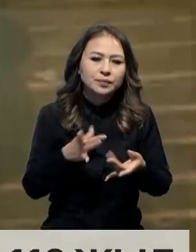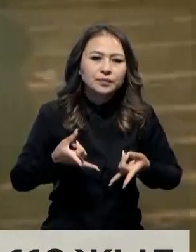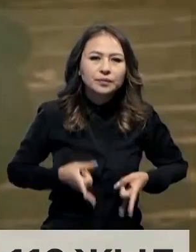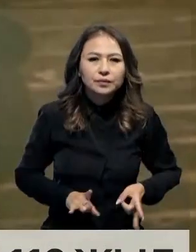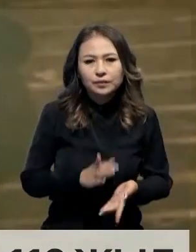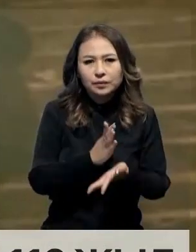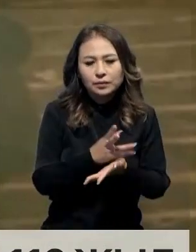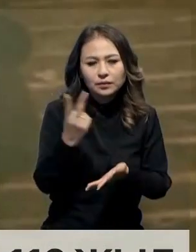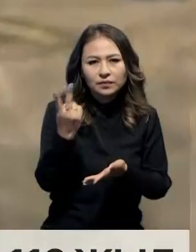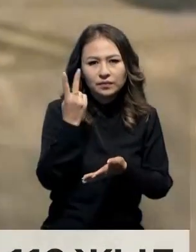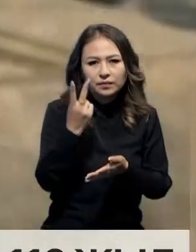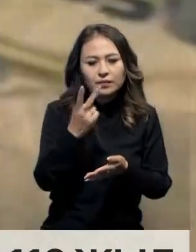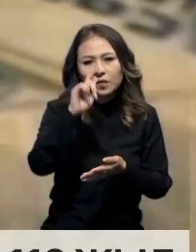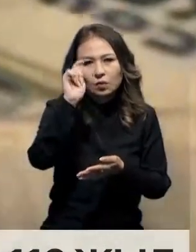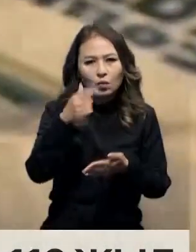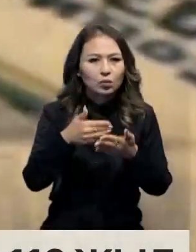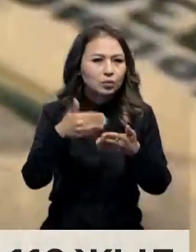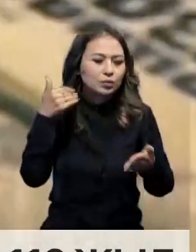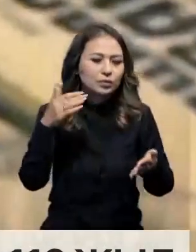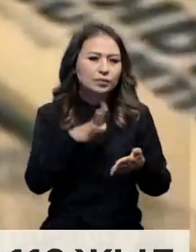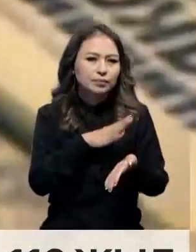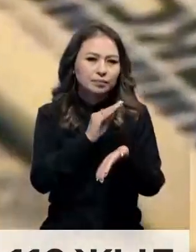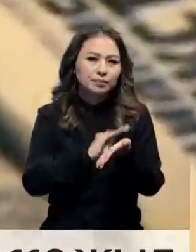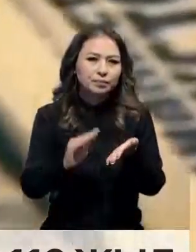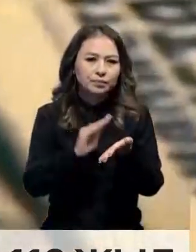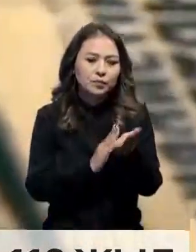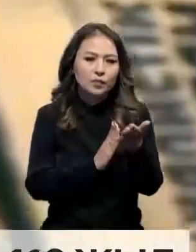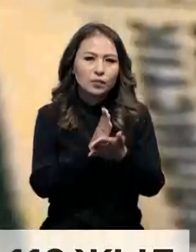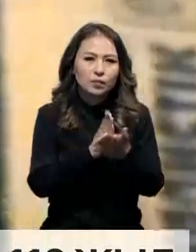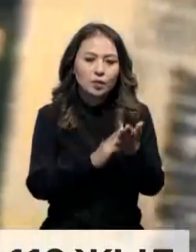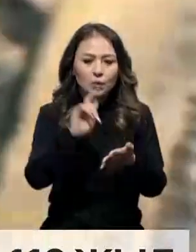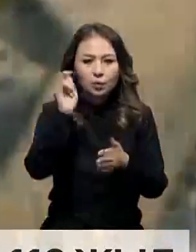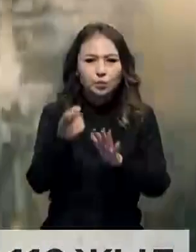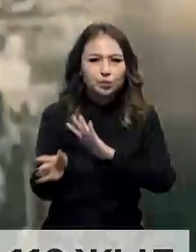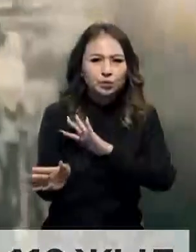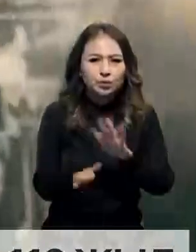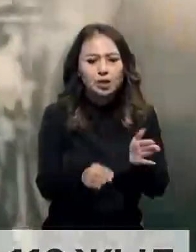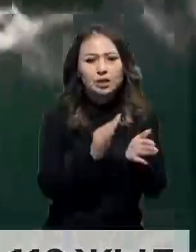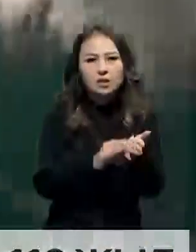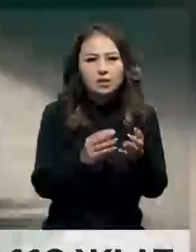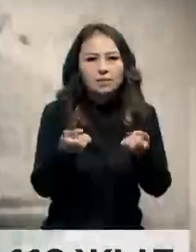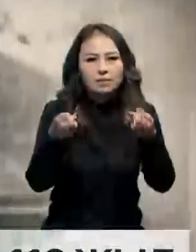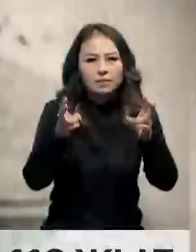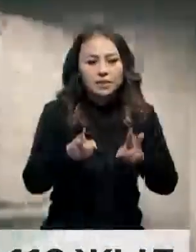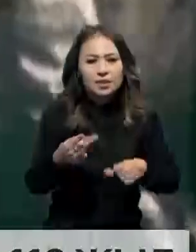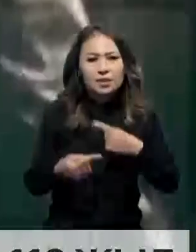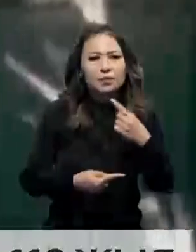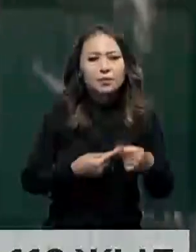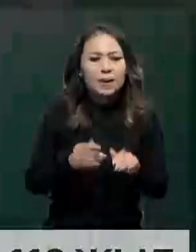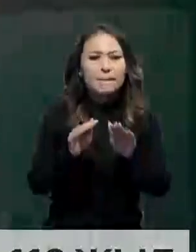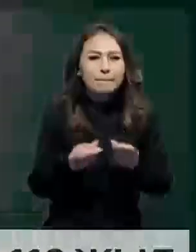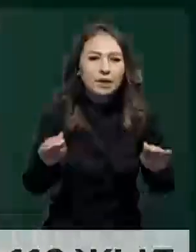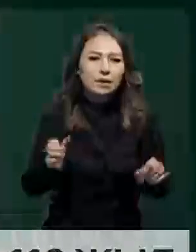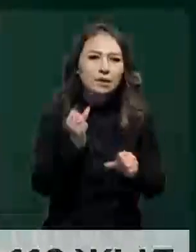келген. Ол 2-ші дүниежүзілік соғысқа дейін мерзімді баспасөзде еңбек етті. Соғыстан кейінгі өмірін жазушылыққа арнаған тұлғаның мұрасын балалары